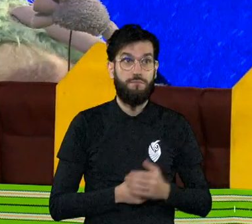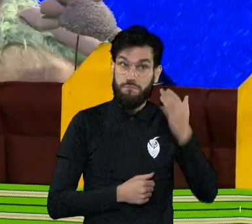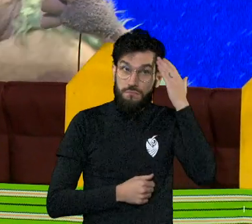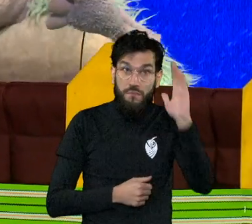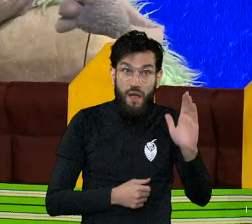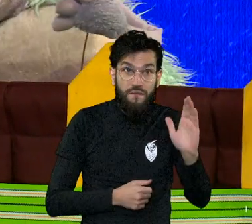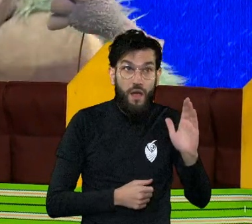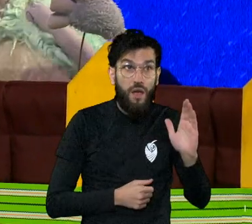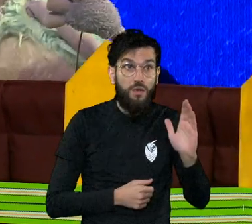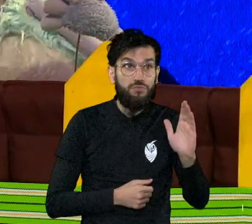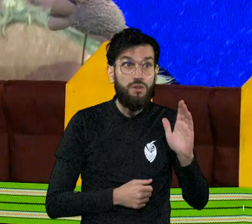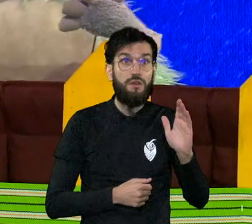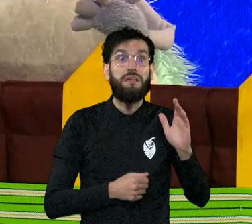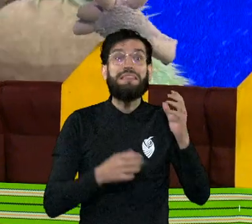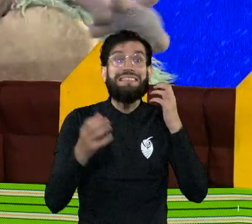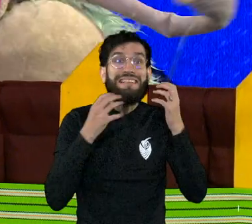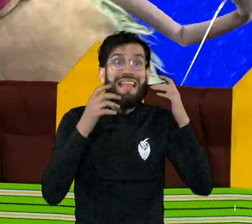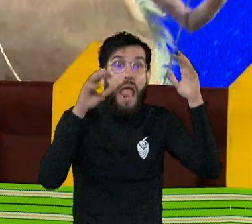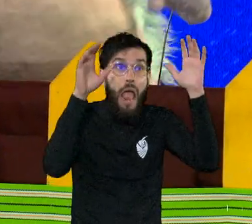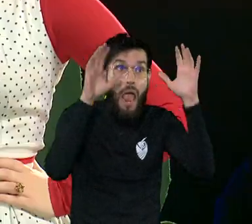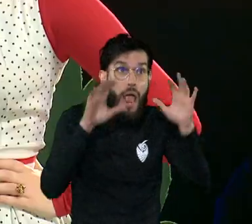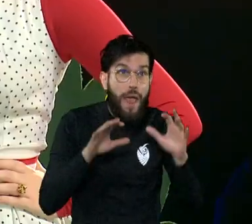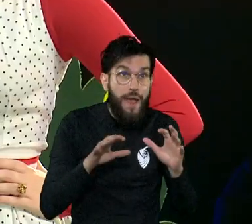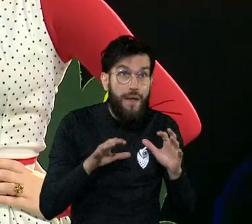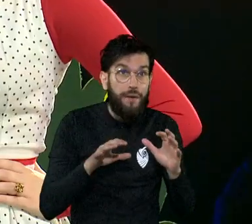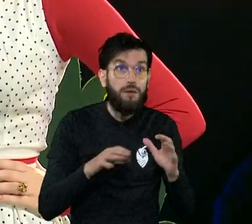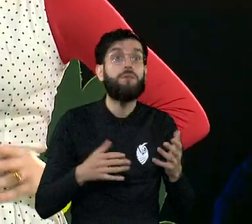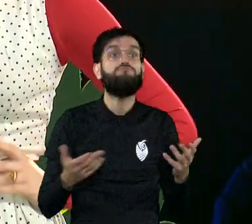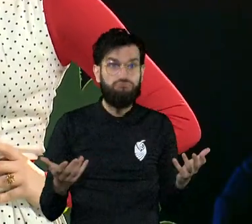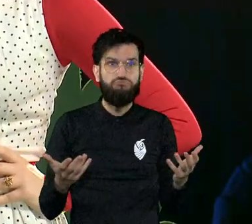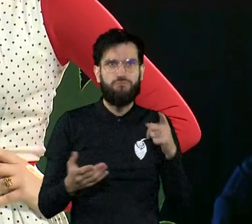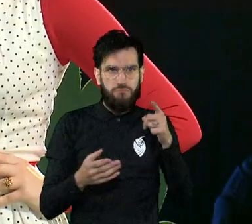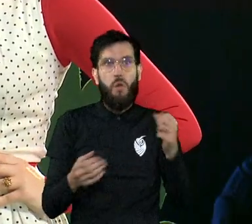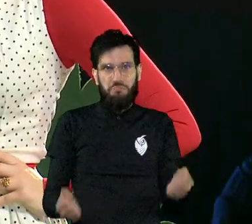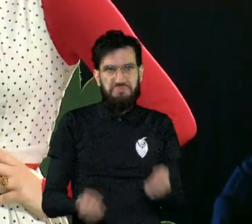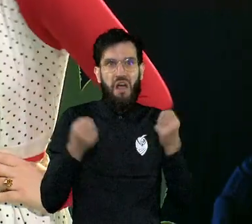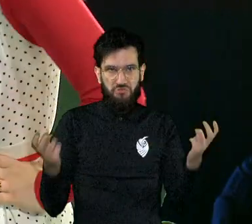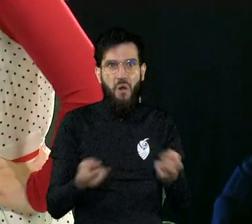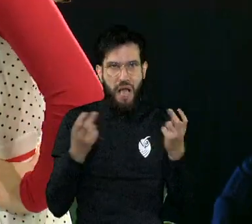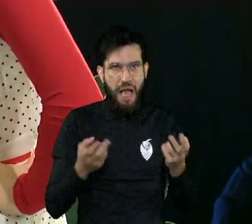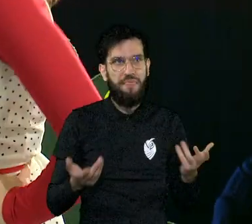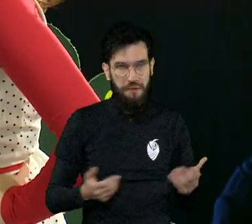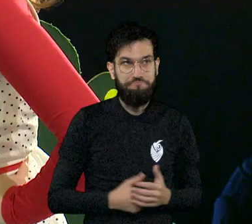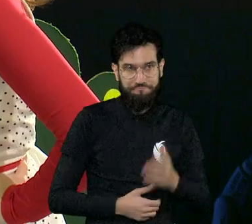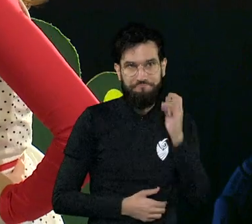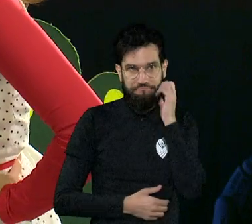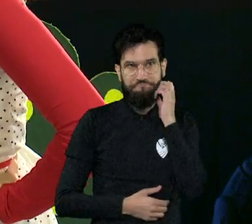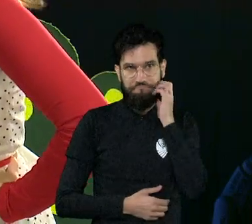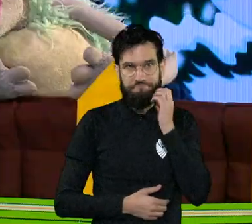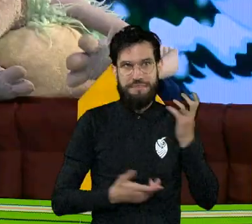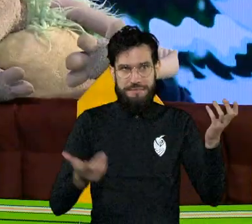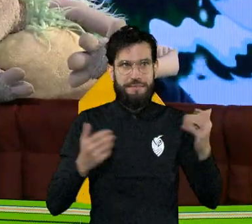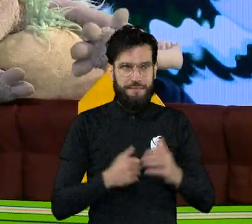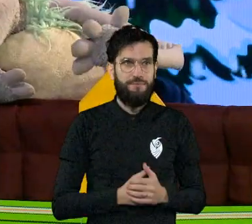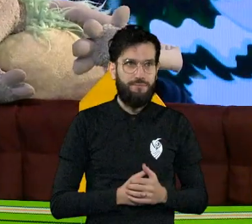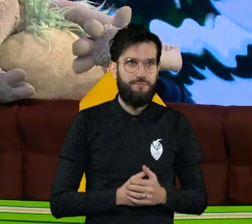no predsa sneh. No, tak to niekedy ťažko hľadám aj u nás. No. To je pravda.